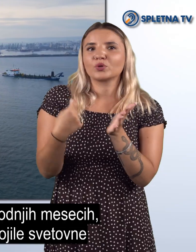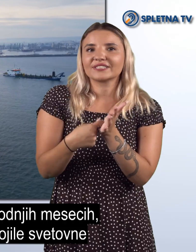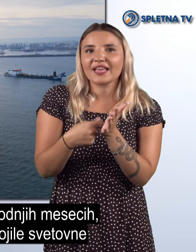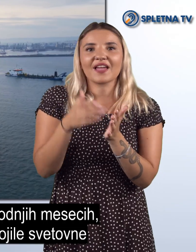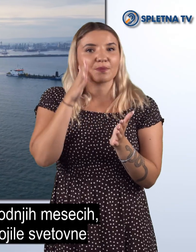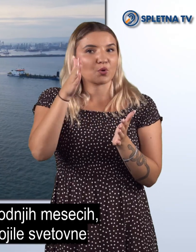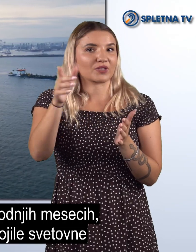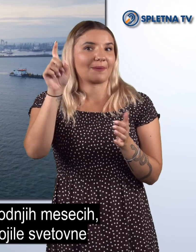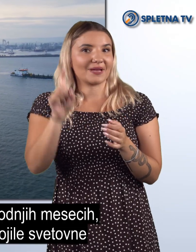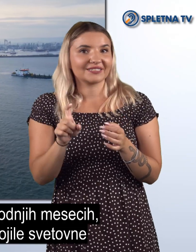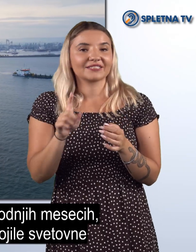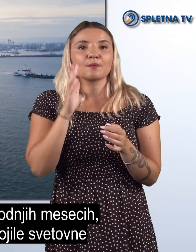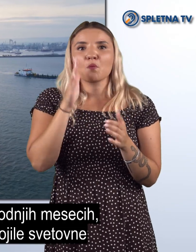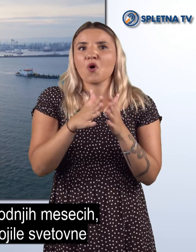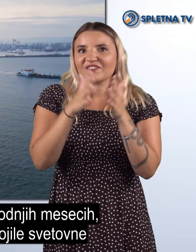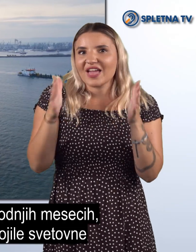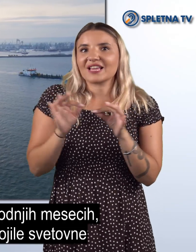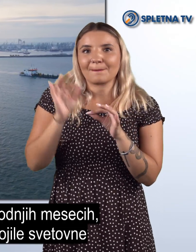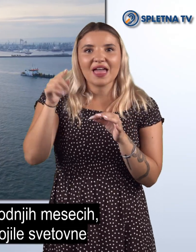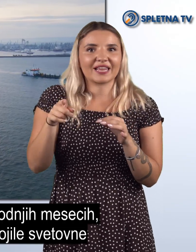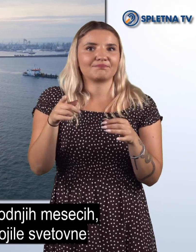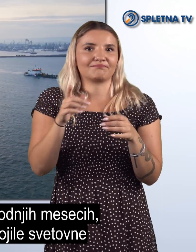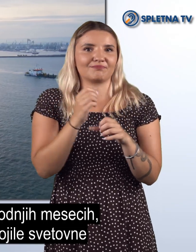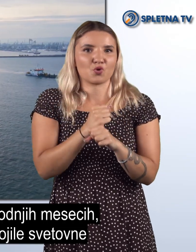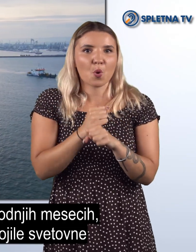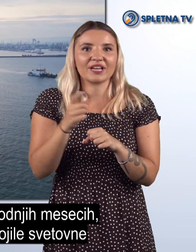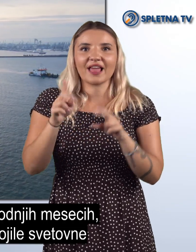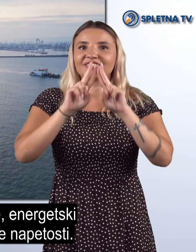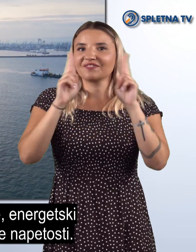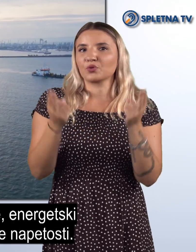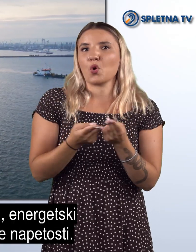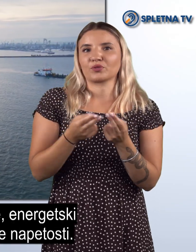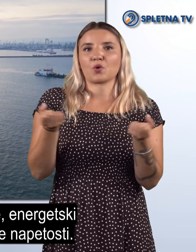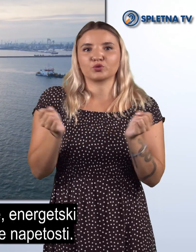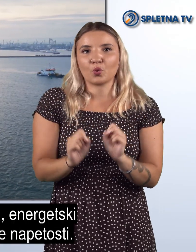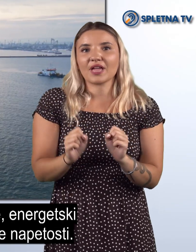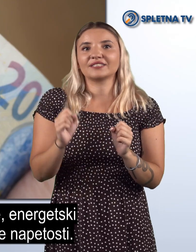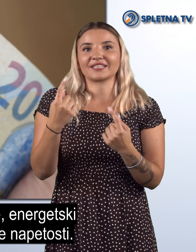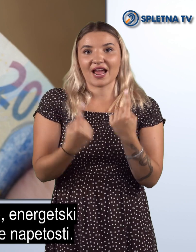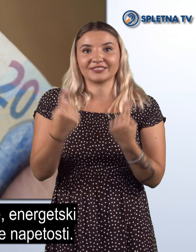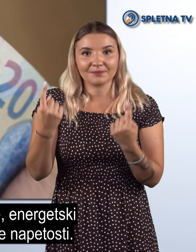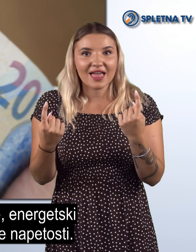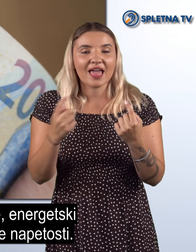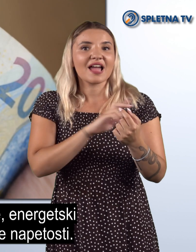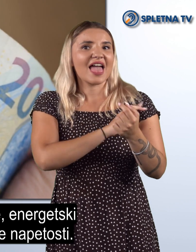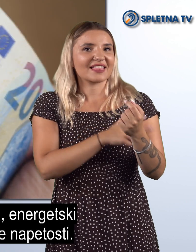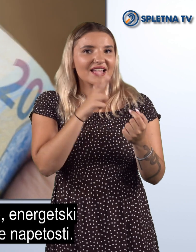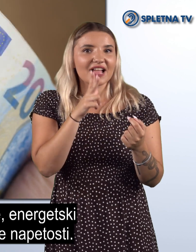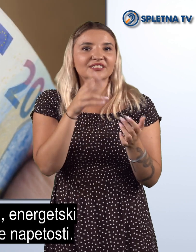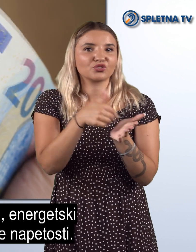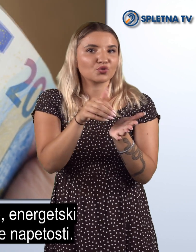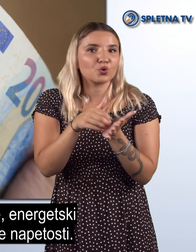Kakšne bodo cene v prihodnjih mesecih, pa bodo v veliki meri krojile svetovne gospodarske razmere, energetski stroški